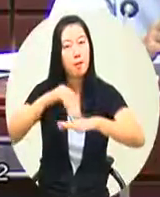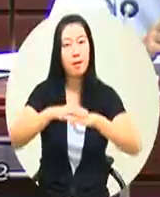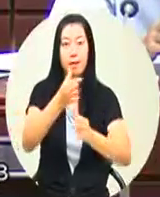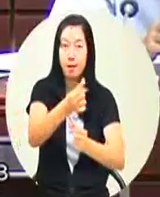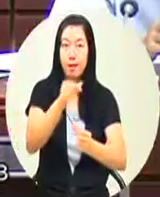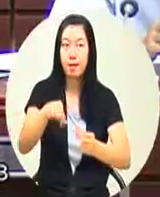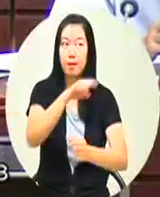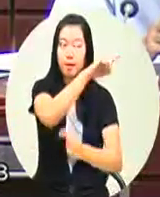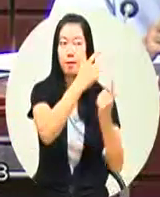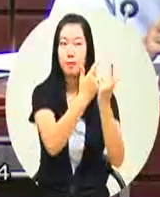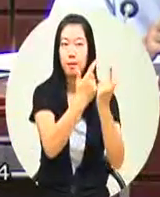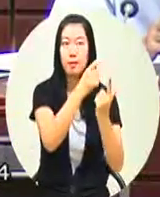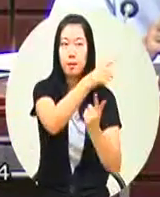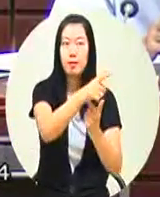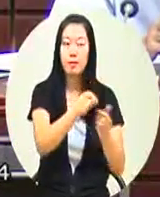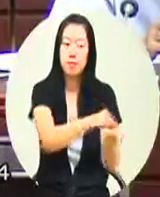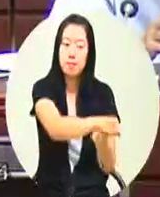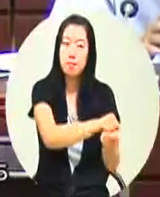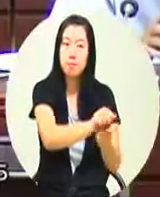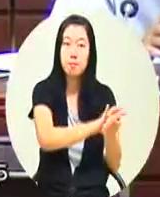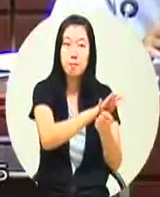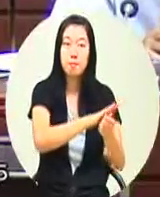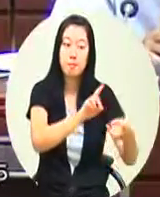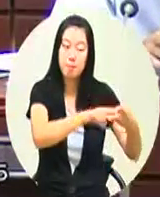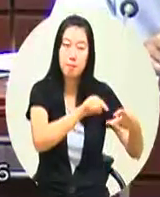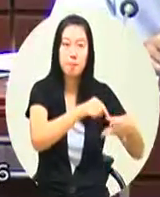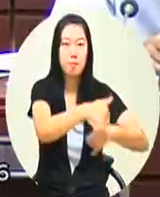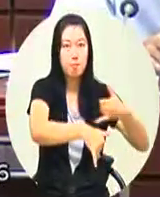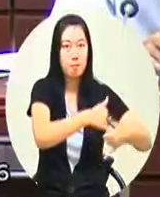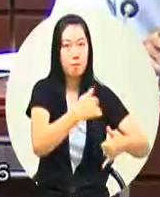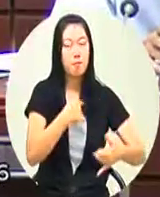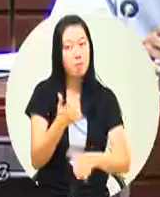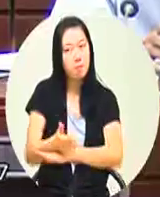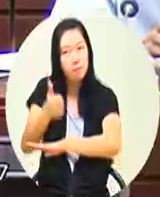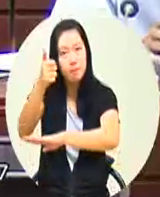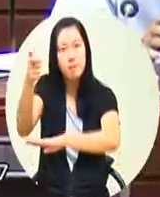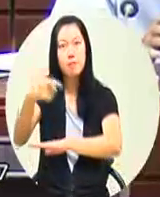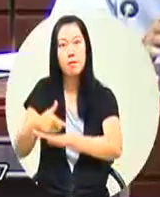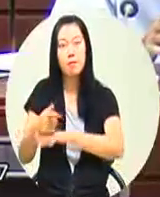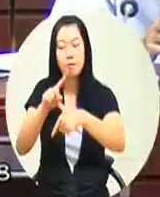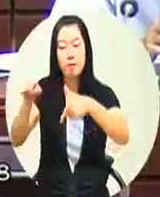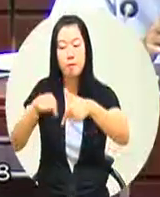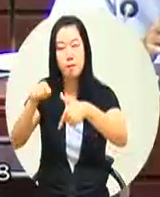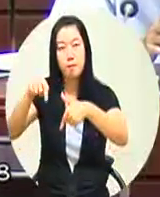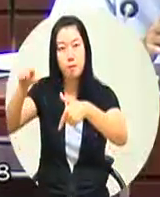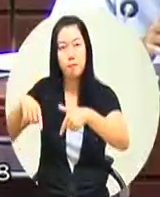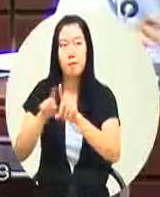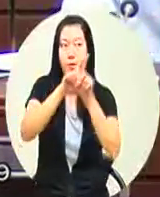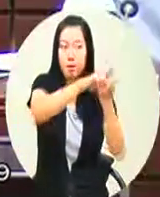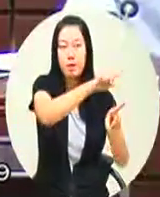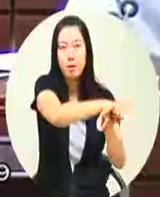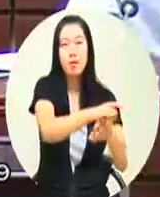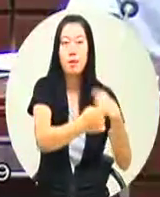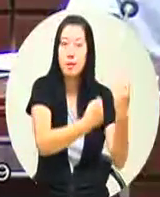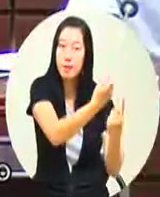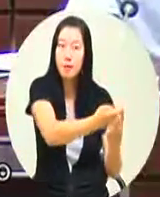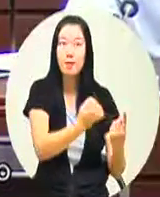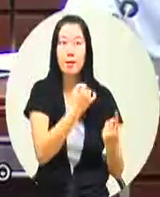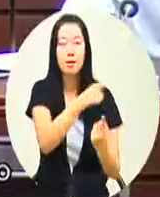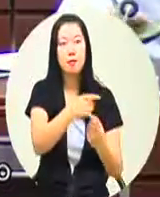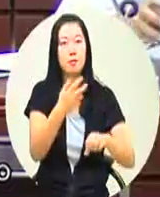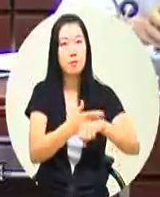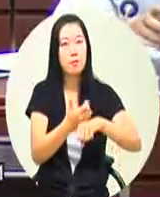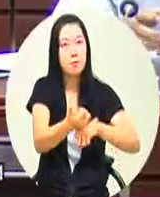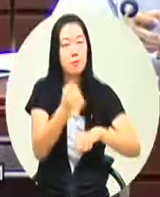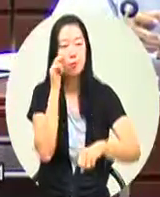台北的喜爱活动，那么也很感谢哈，议事坦代议员亲自去参与，那效果大，应该哦，议员你也